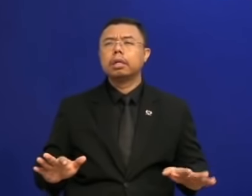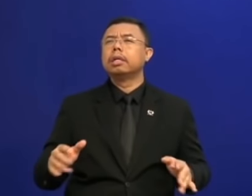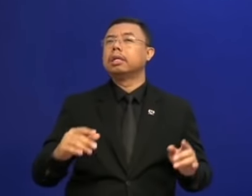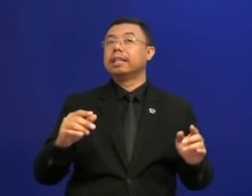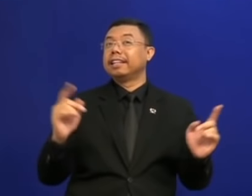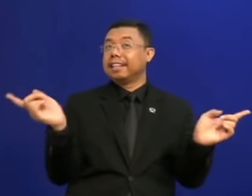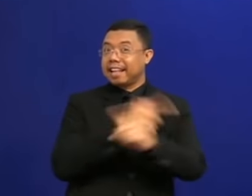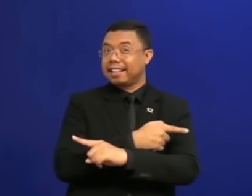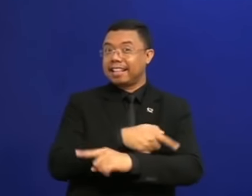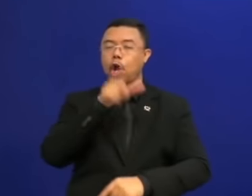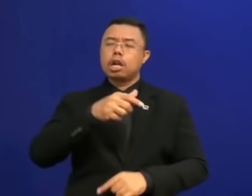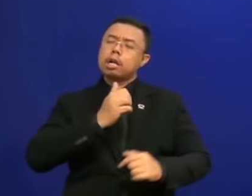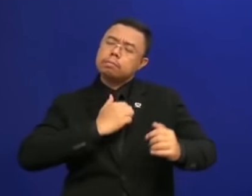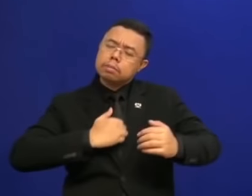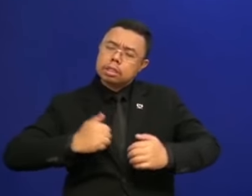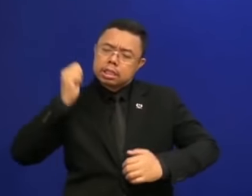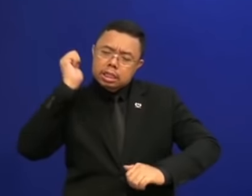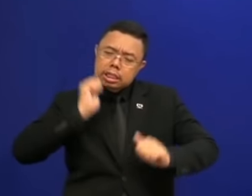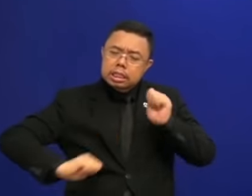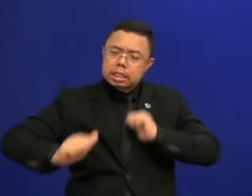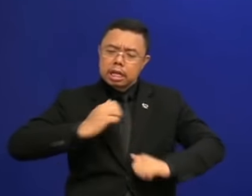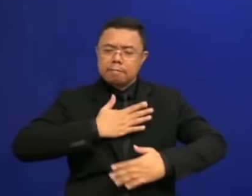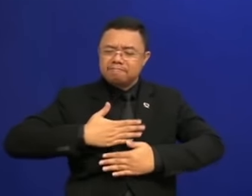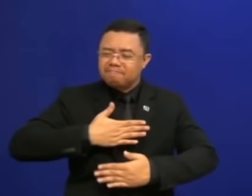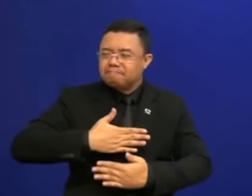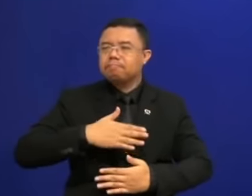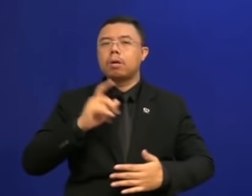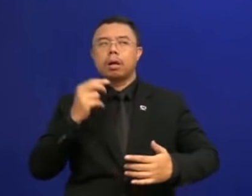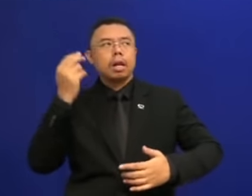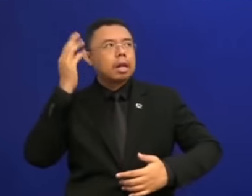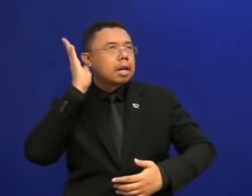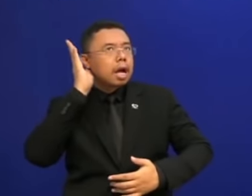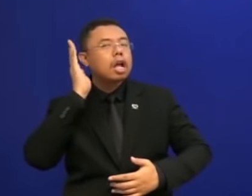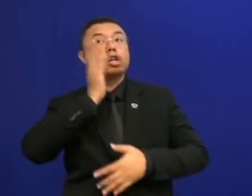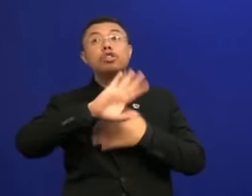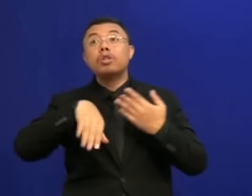Sebaliknya orang yang sedang menderita mendengar kata semua